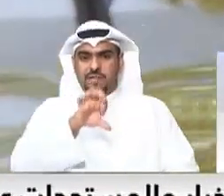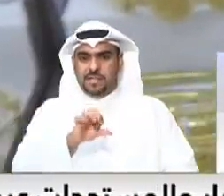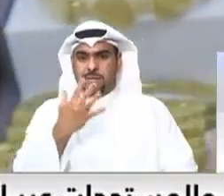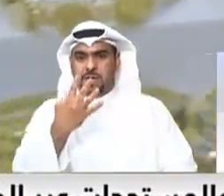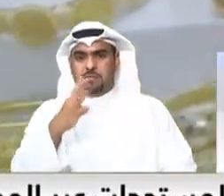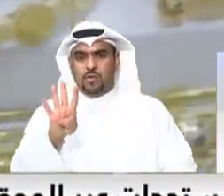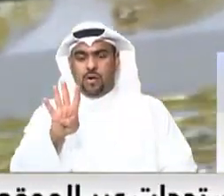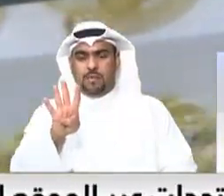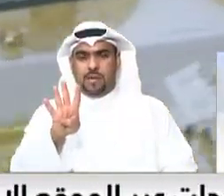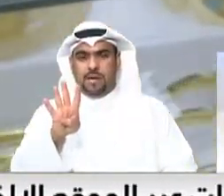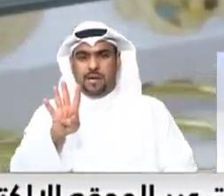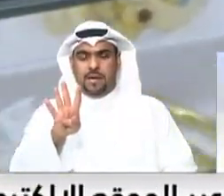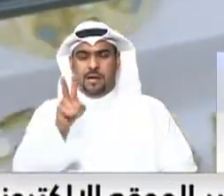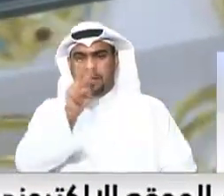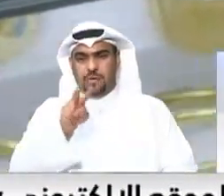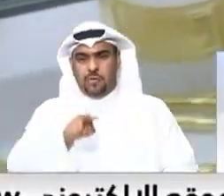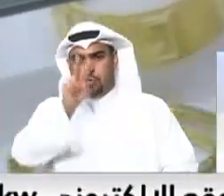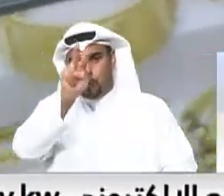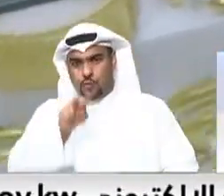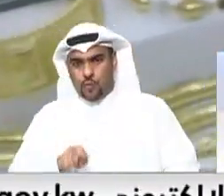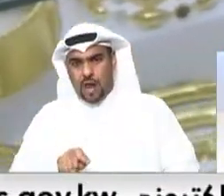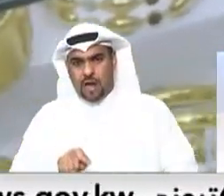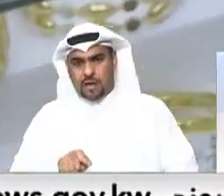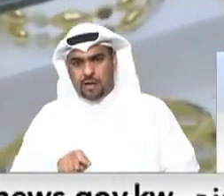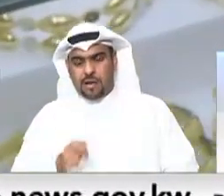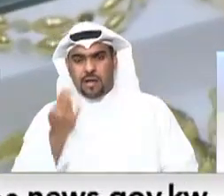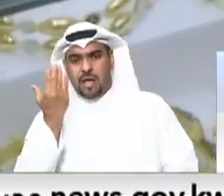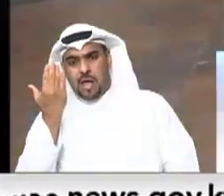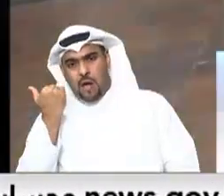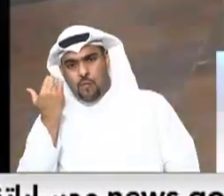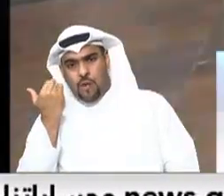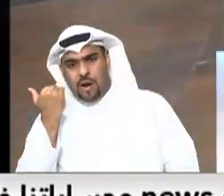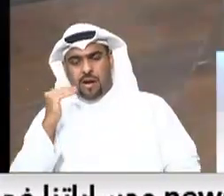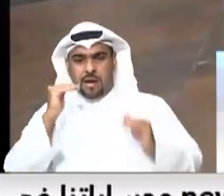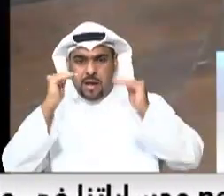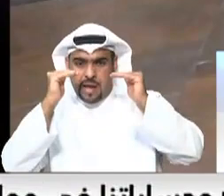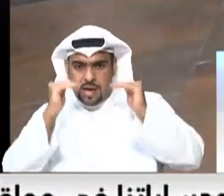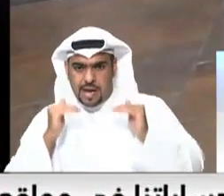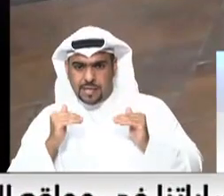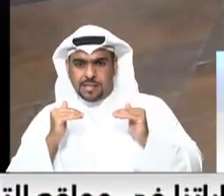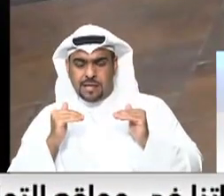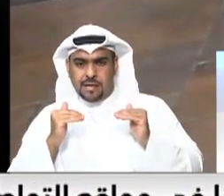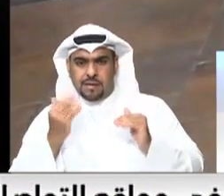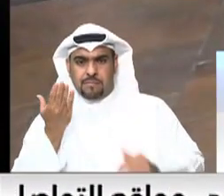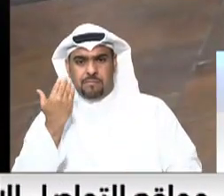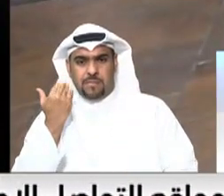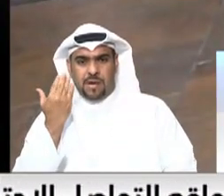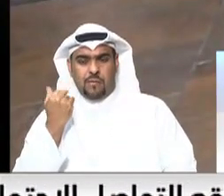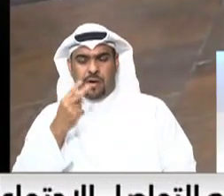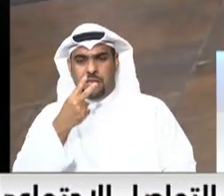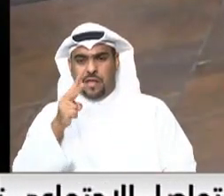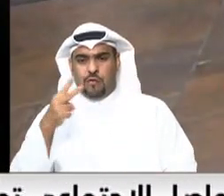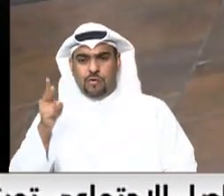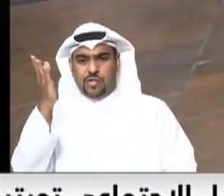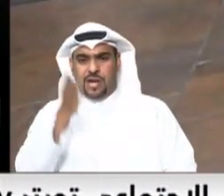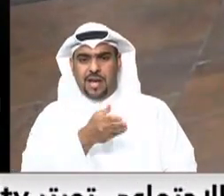1945 دولار للأوقية، بعد أن سجل أدنى مستوياته منذ 22 من شهر